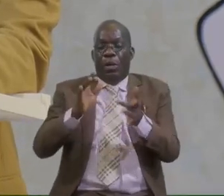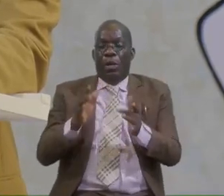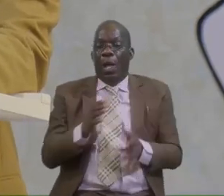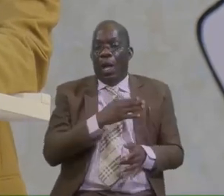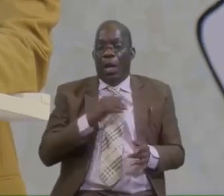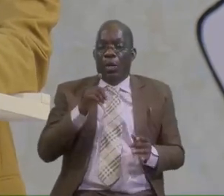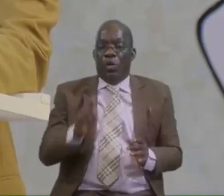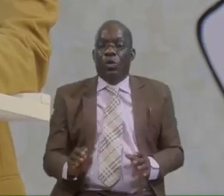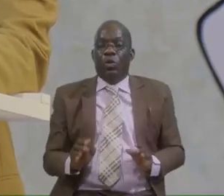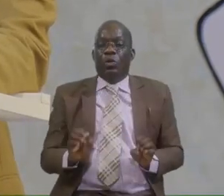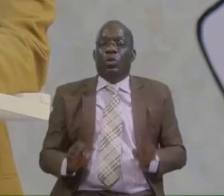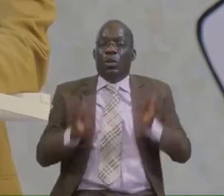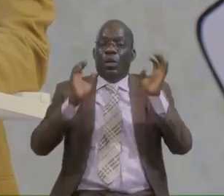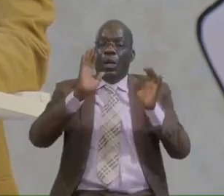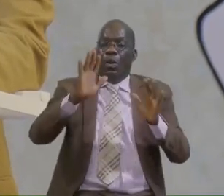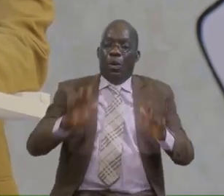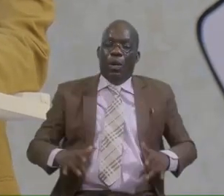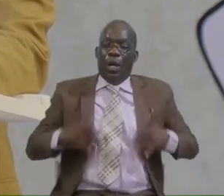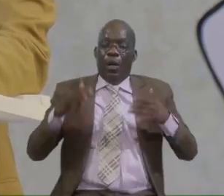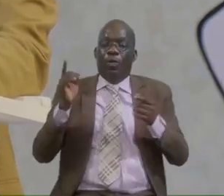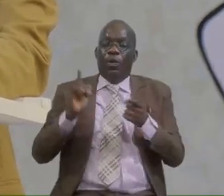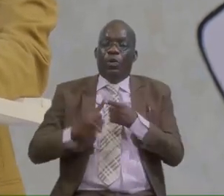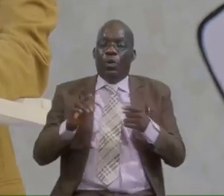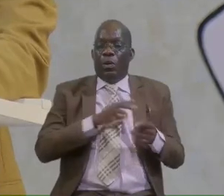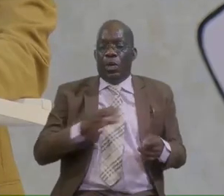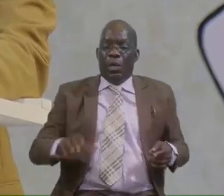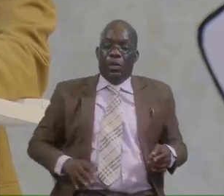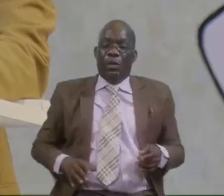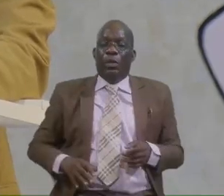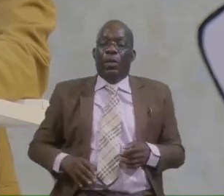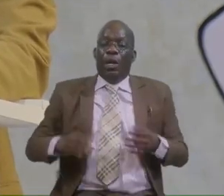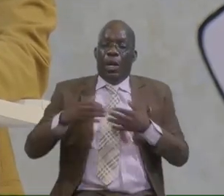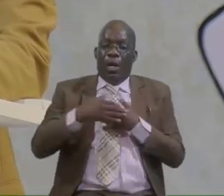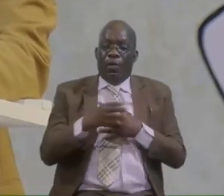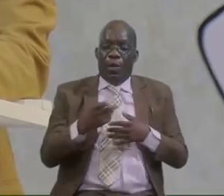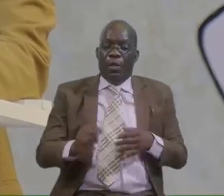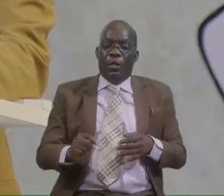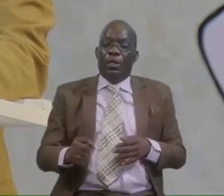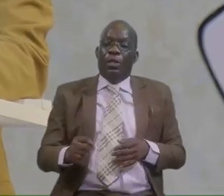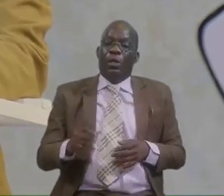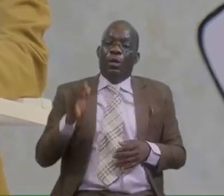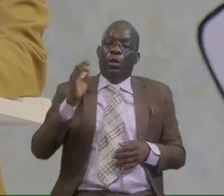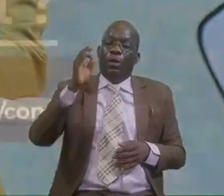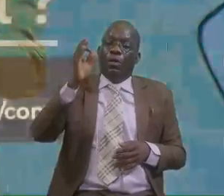et vous avez donné votre vie à Christ après le message du pasteur,